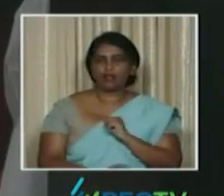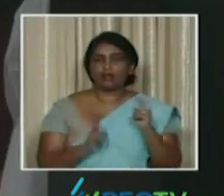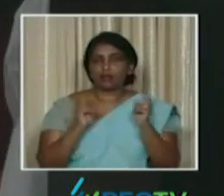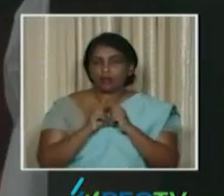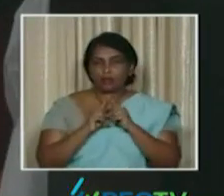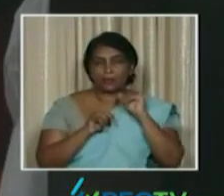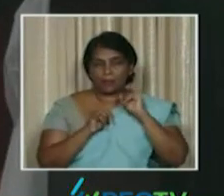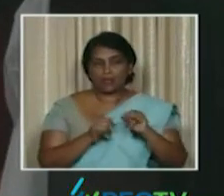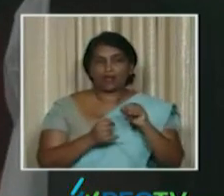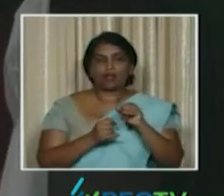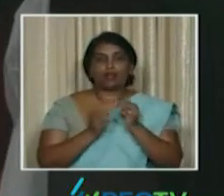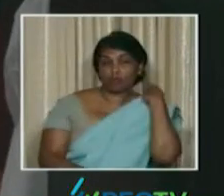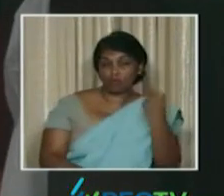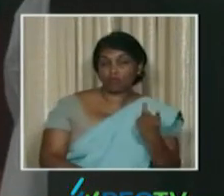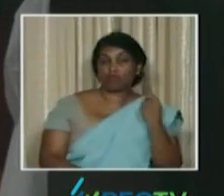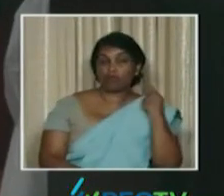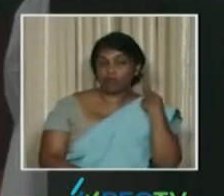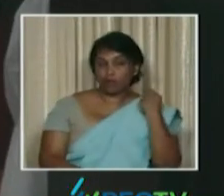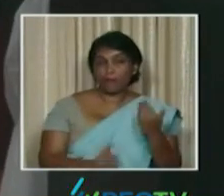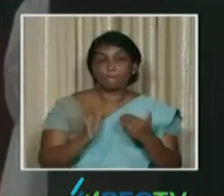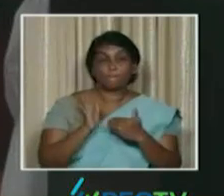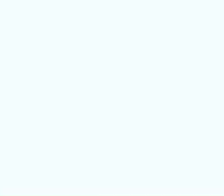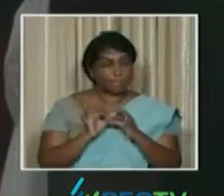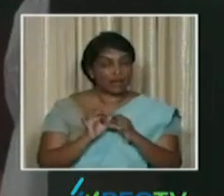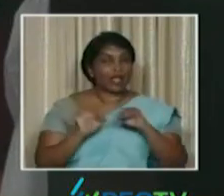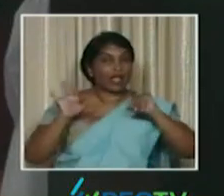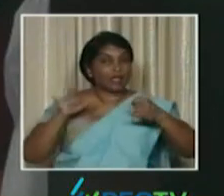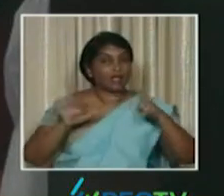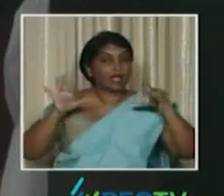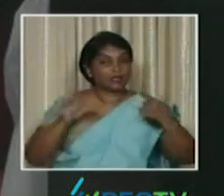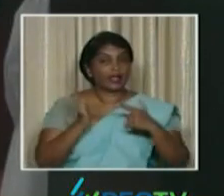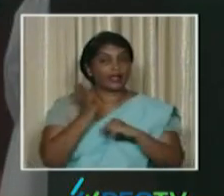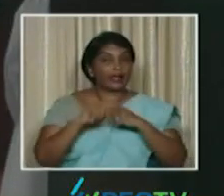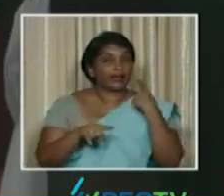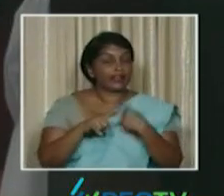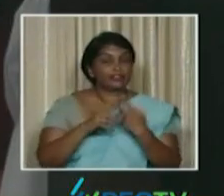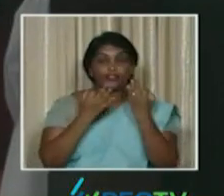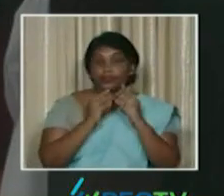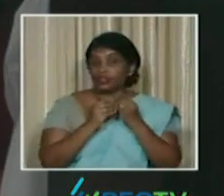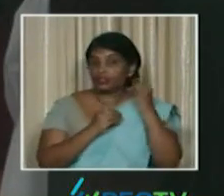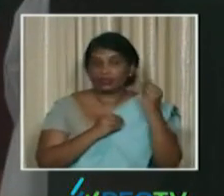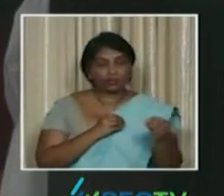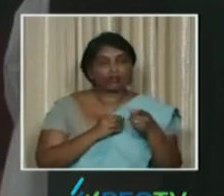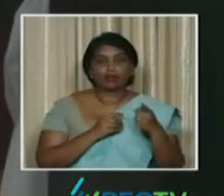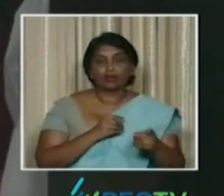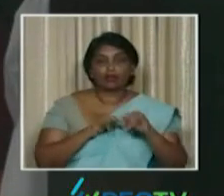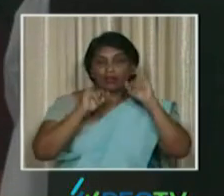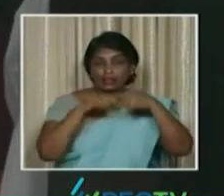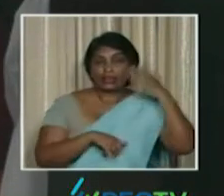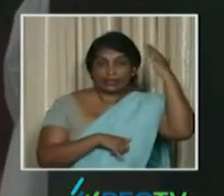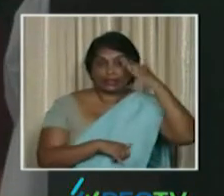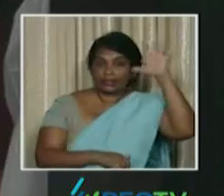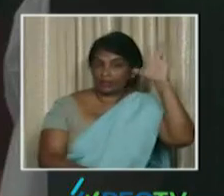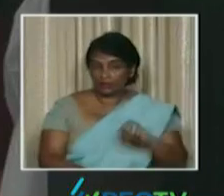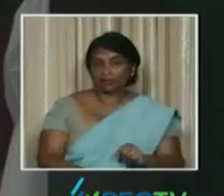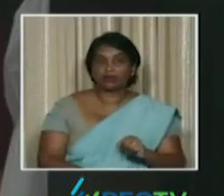පෝර ගෙනාට තේරීම් කාරක සභාව නැහැ ඉලියන 600ක් 700ක් බදු සාන ලබා දුන්න එක ගැන ඔබතුමා වෙන විවාදයක් ගන්න. ඒ වගේම බාල පොල්තෙල් වෙනම